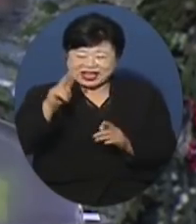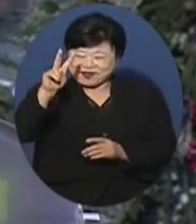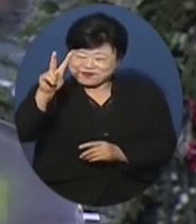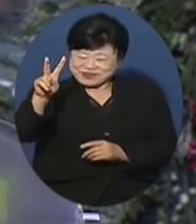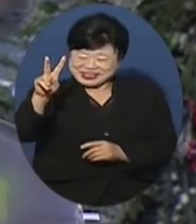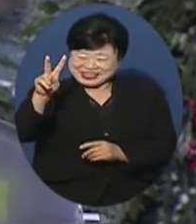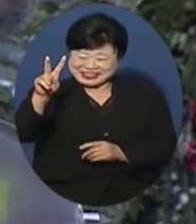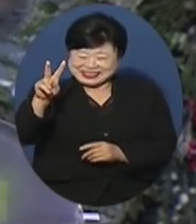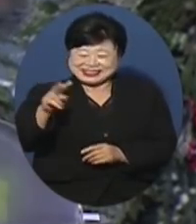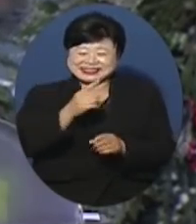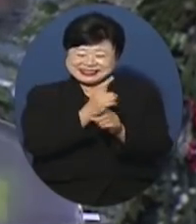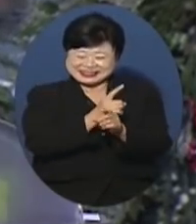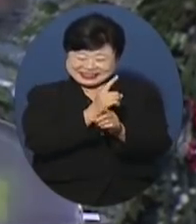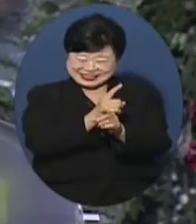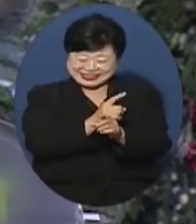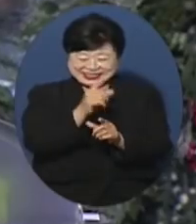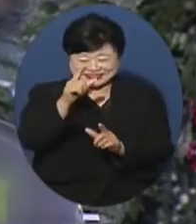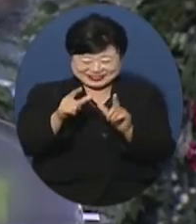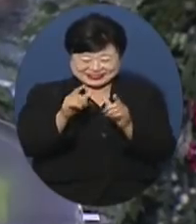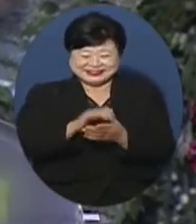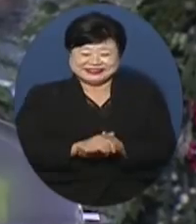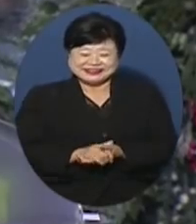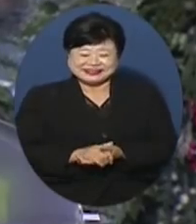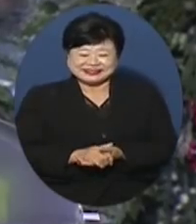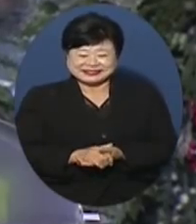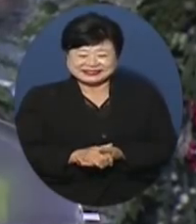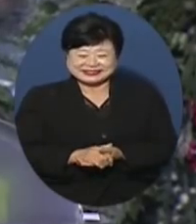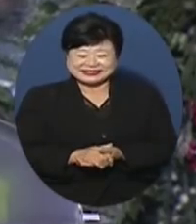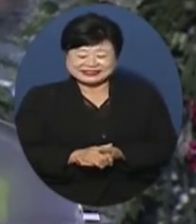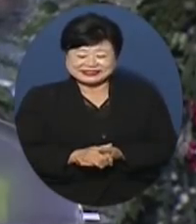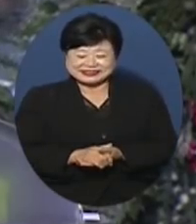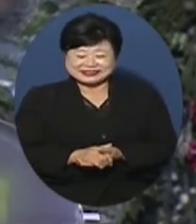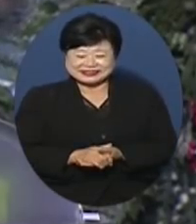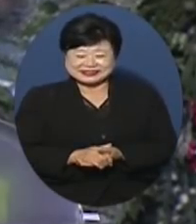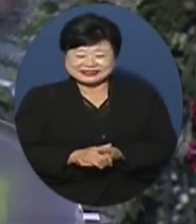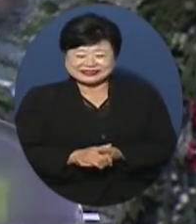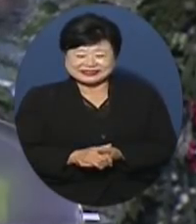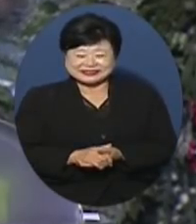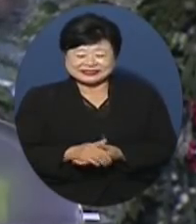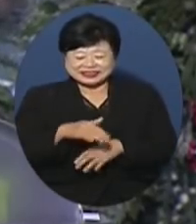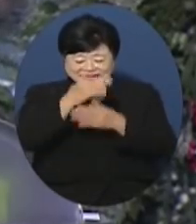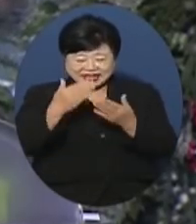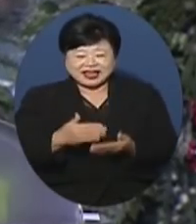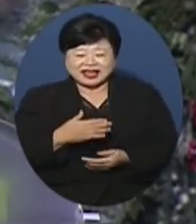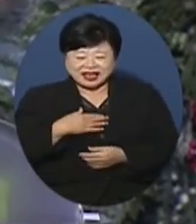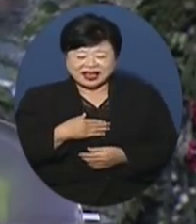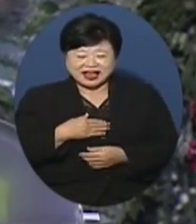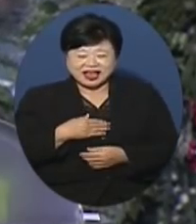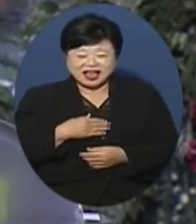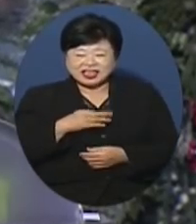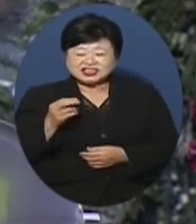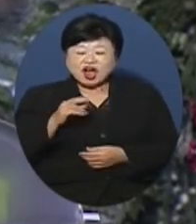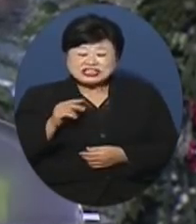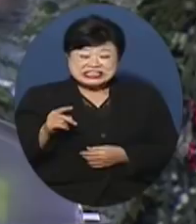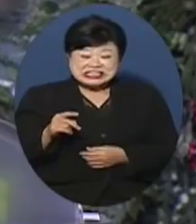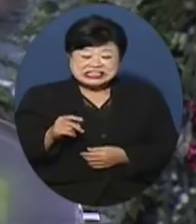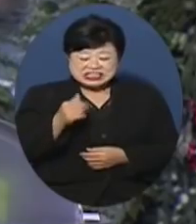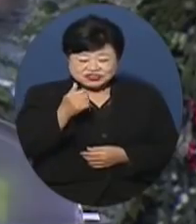모양을 하는데 이것은 널리 알린 사람들은 처칠 주장입니다.